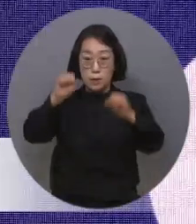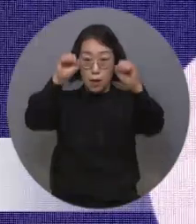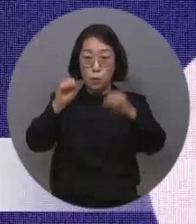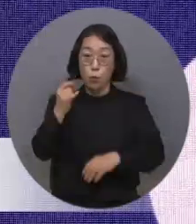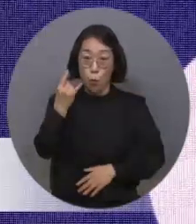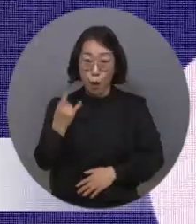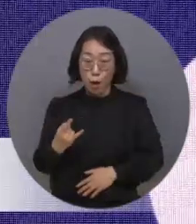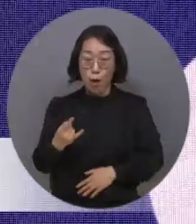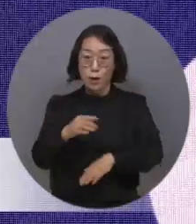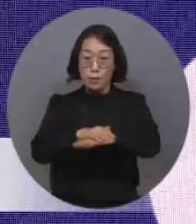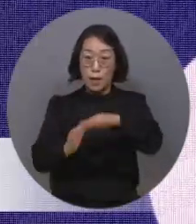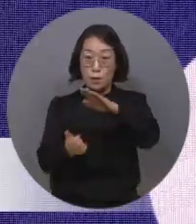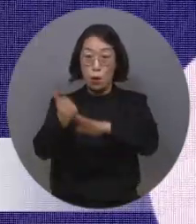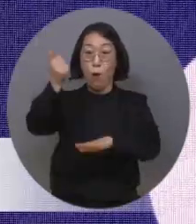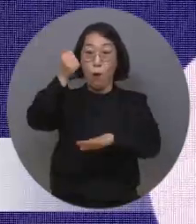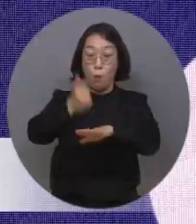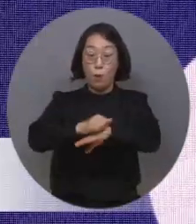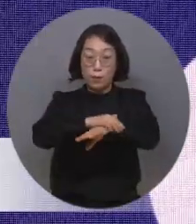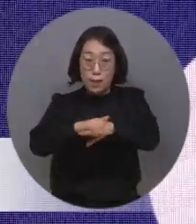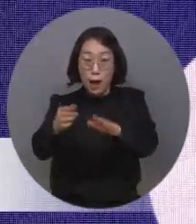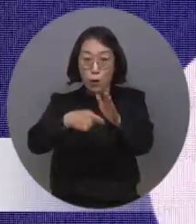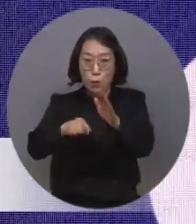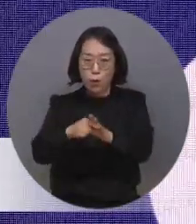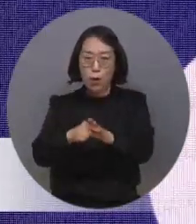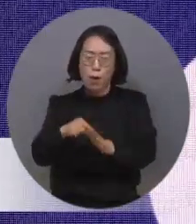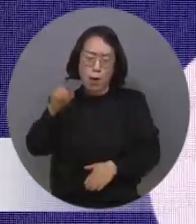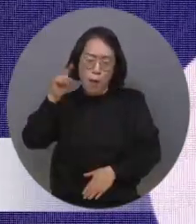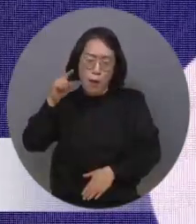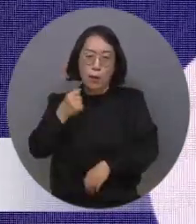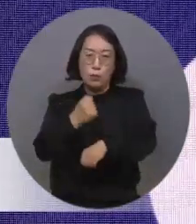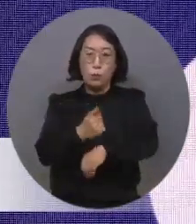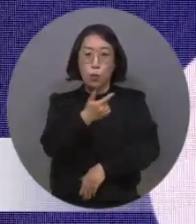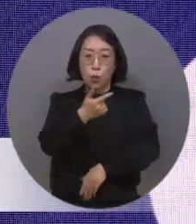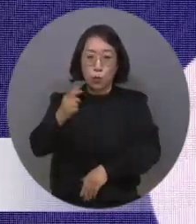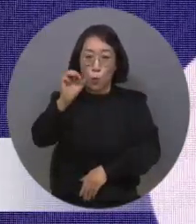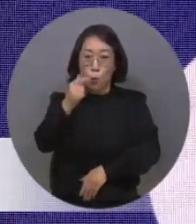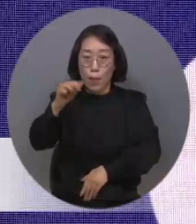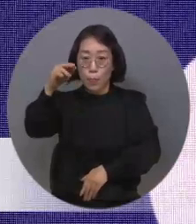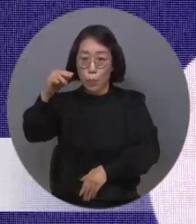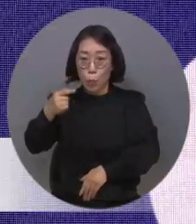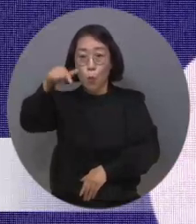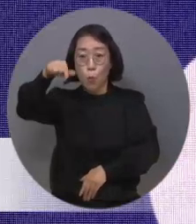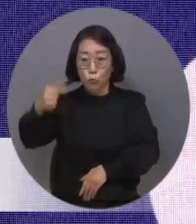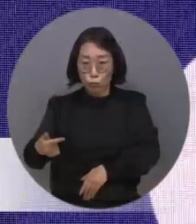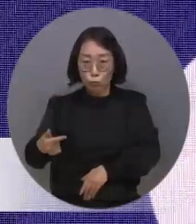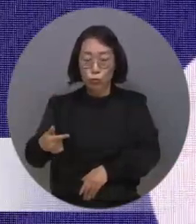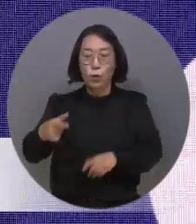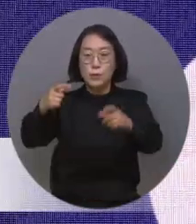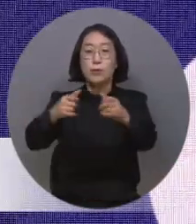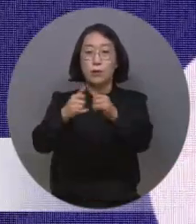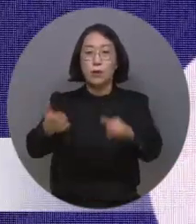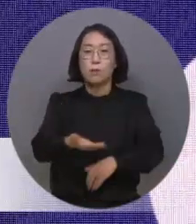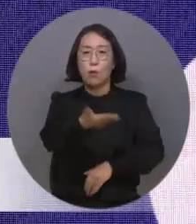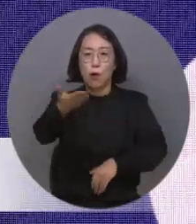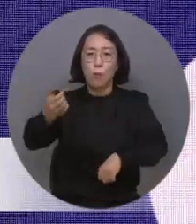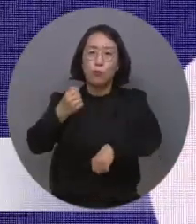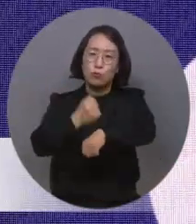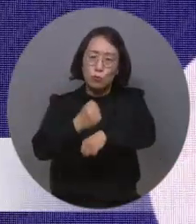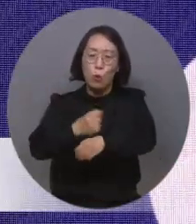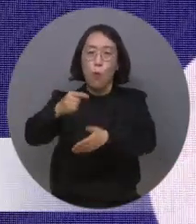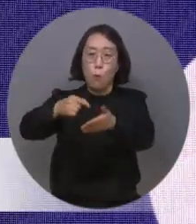대회 성공 개최를 위해 불철주야 노력하시는 완도 군과 군민의 노고에 보답을 할 수